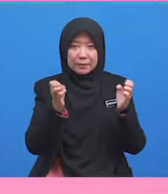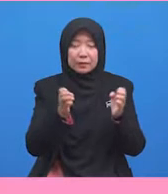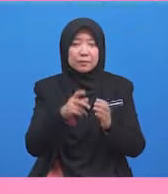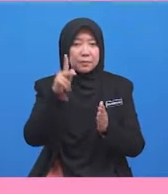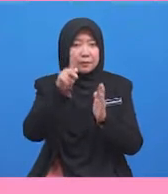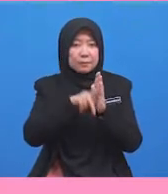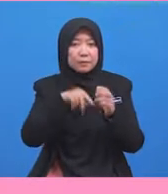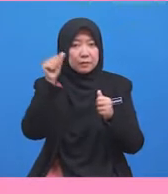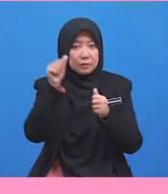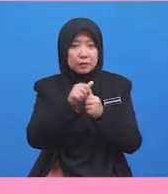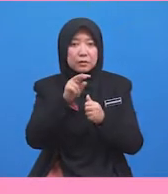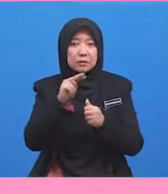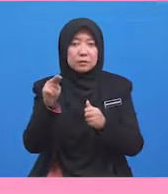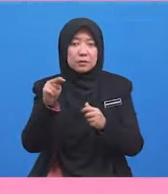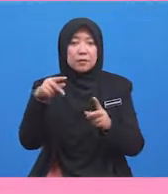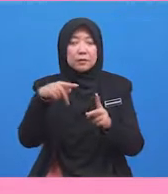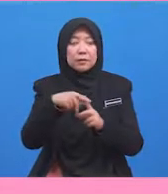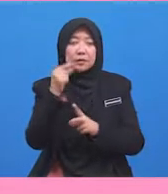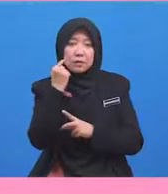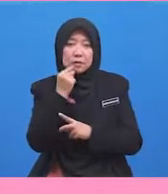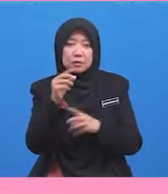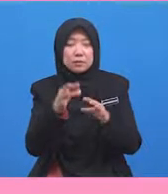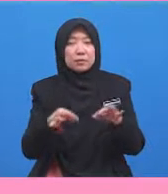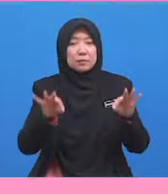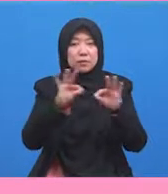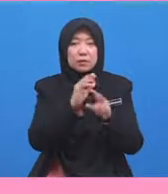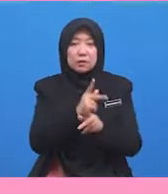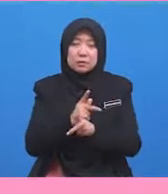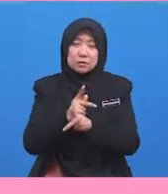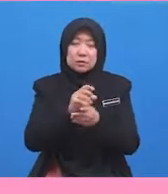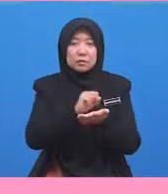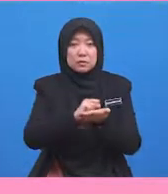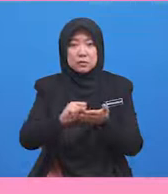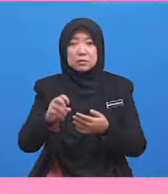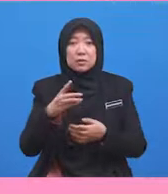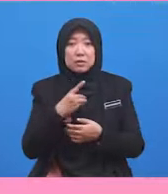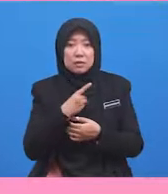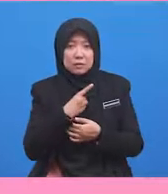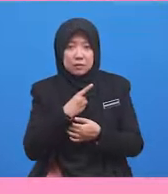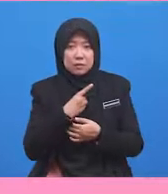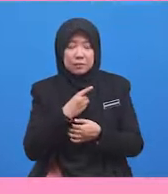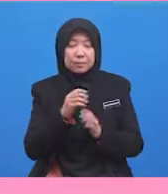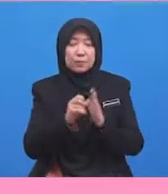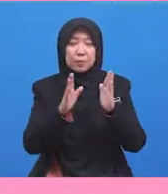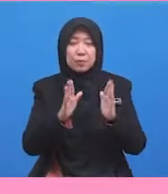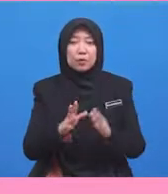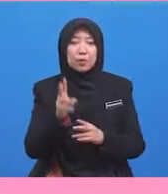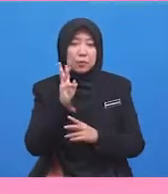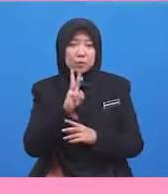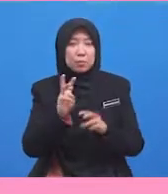peringatan kepada gadis tentang kepentingan menjaga kesucian diri seseorang wanita